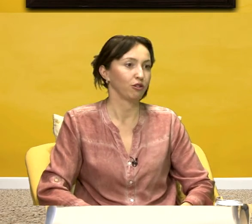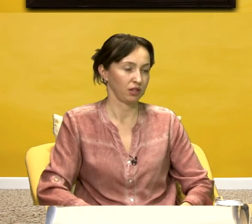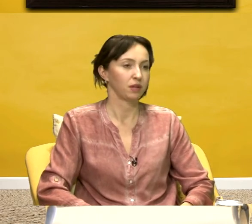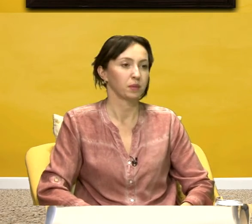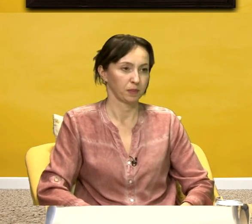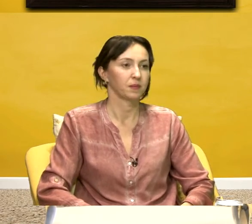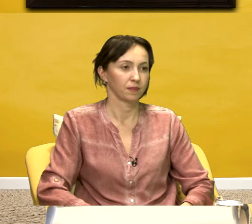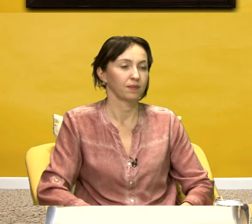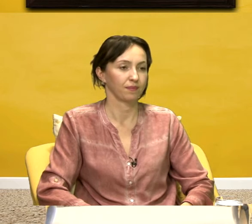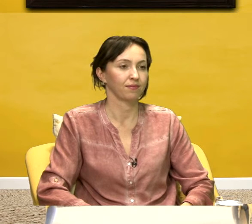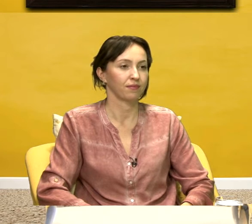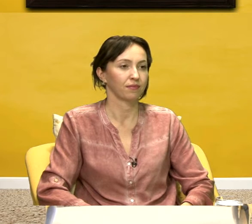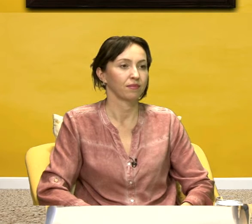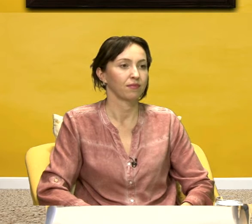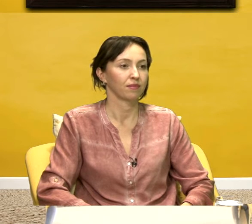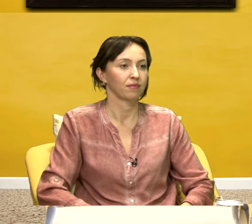auzitori.